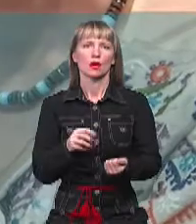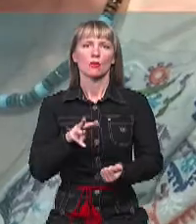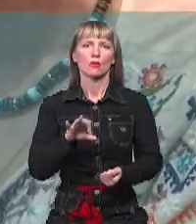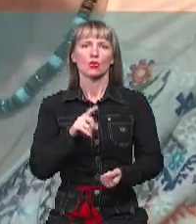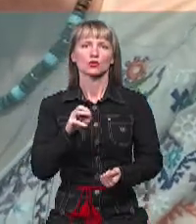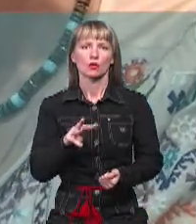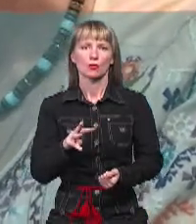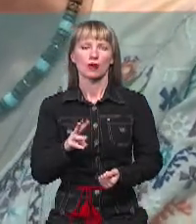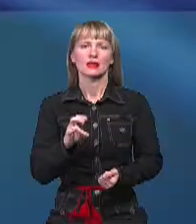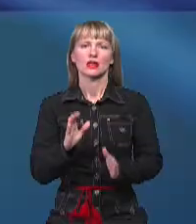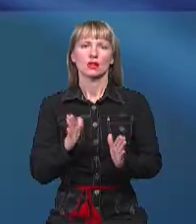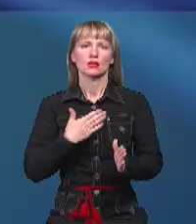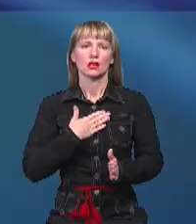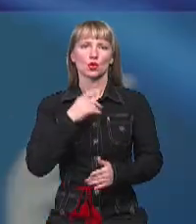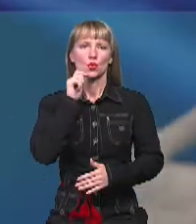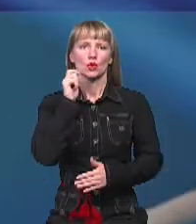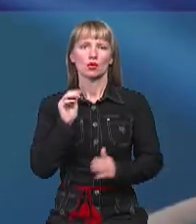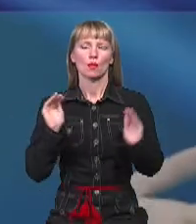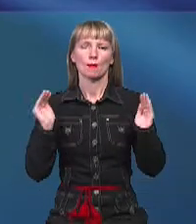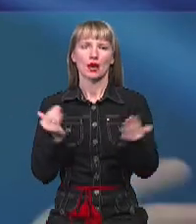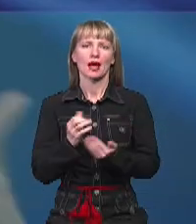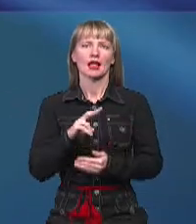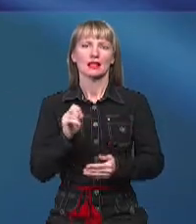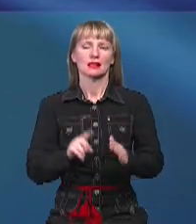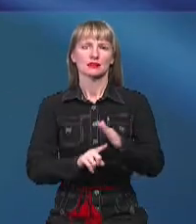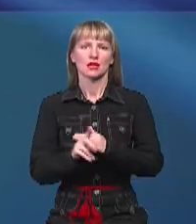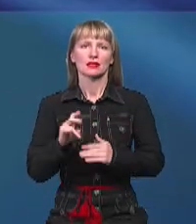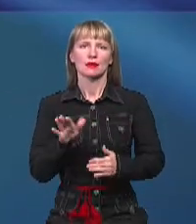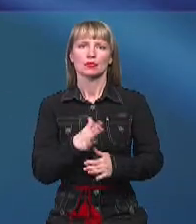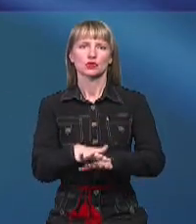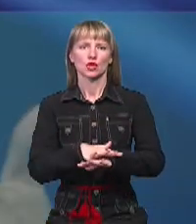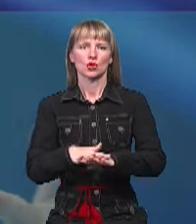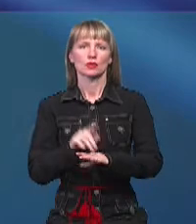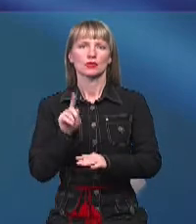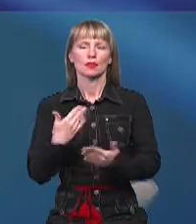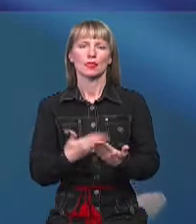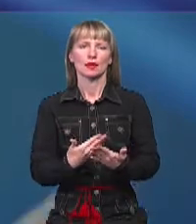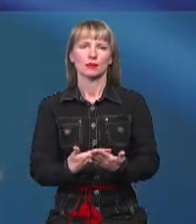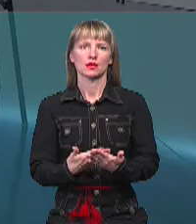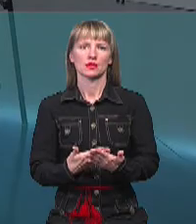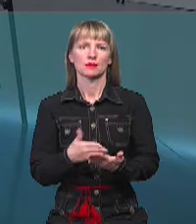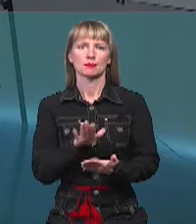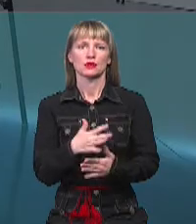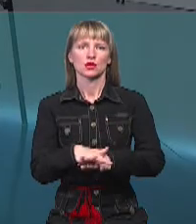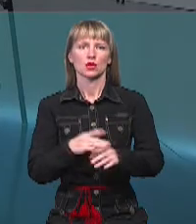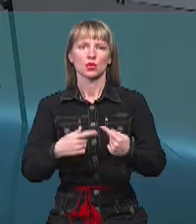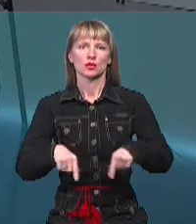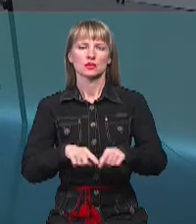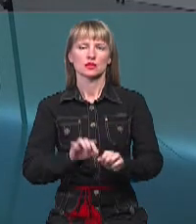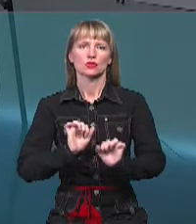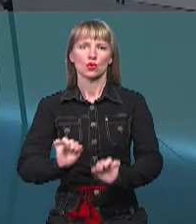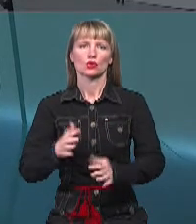МОЗом, підкріплюватися не лише нашим українським, обмежуватися, але й заходити на міжнародні там наприклад, міжнародні організації з